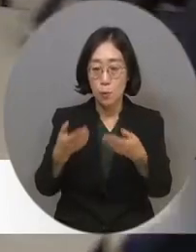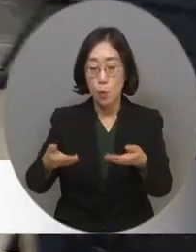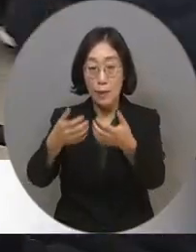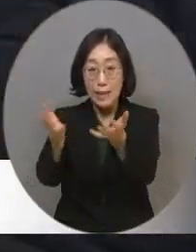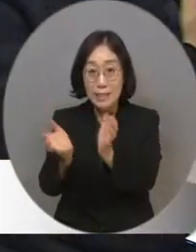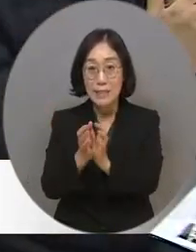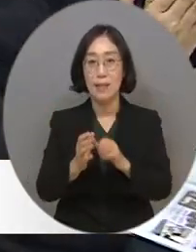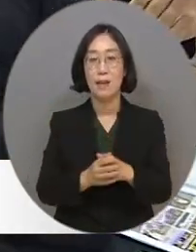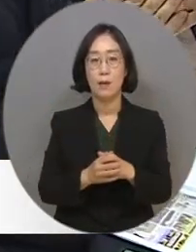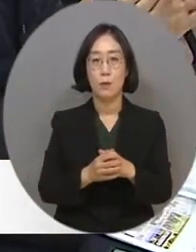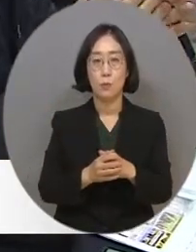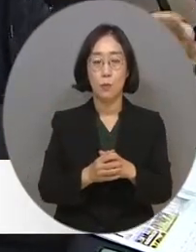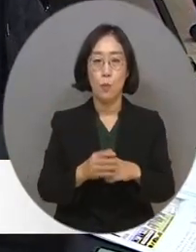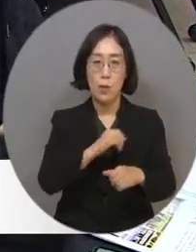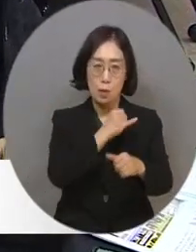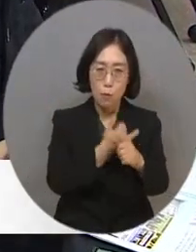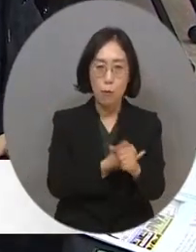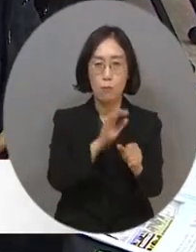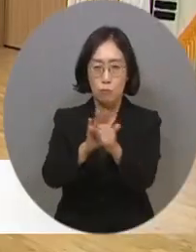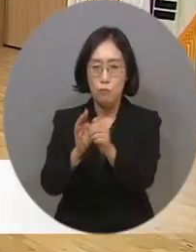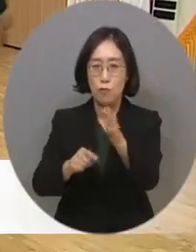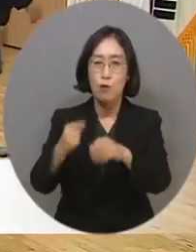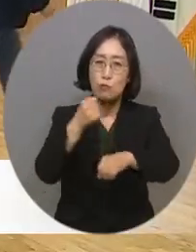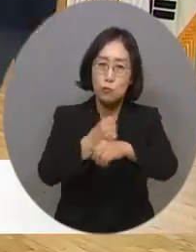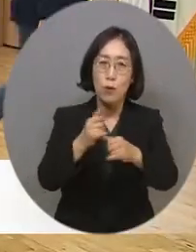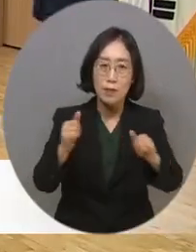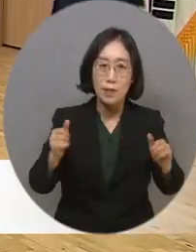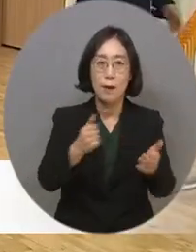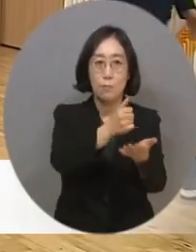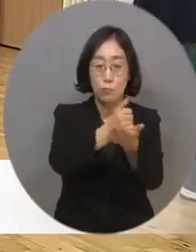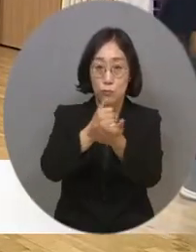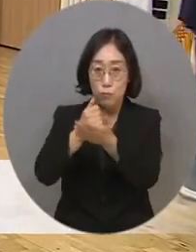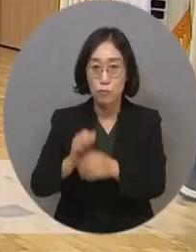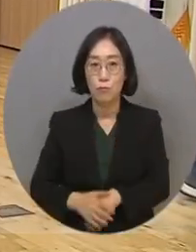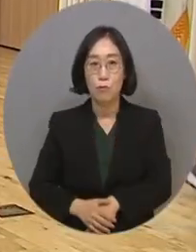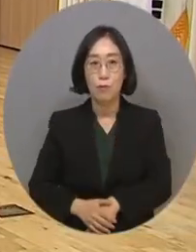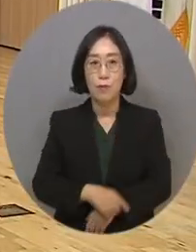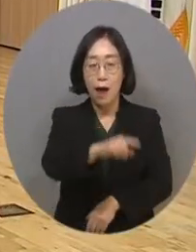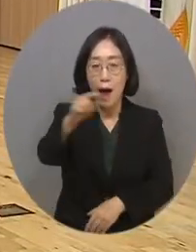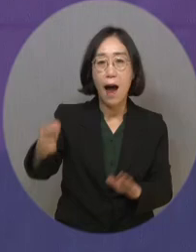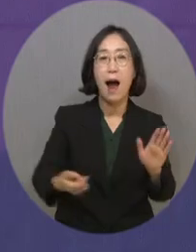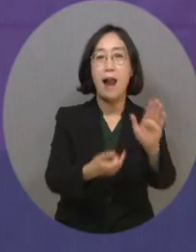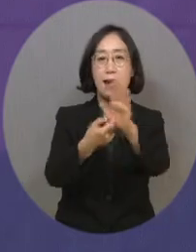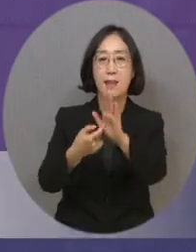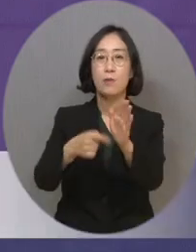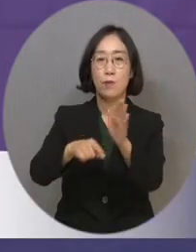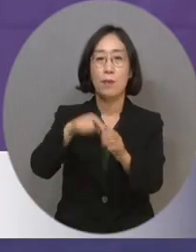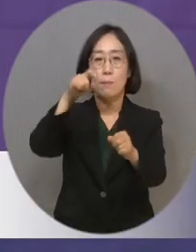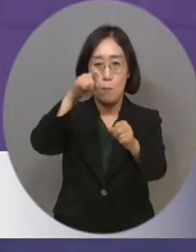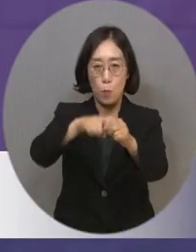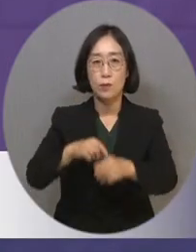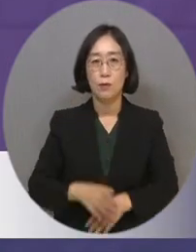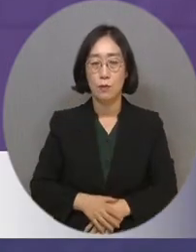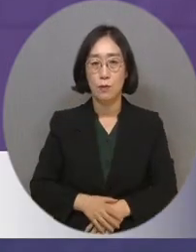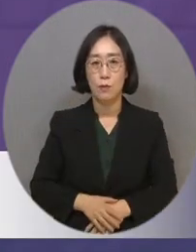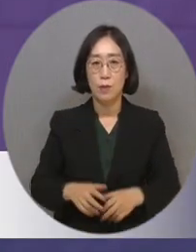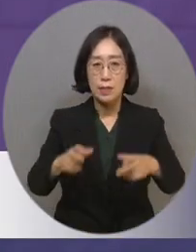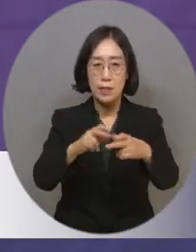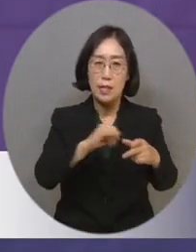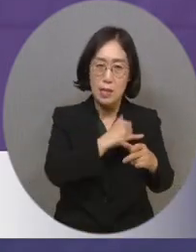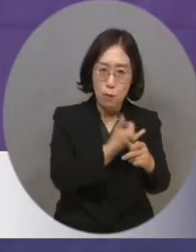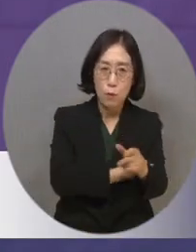위해 헌신한 이들을 발굴하고 공적을 널리 알리고자 시작됐습니다. 장애인 인권에 대한 우리